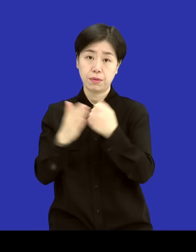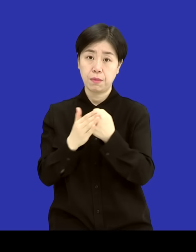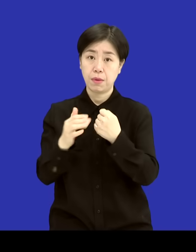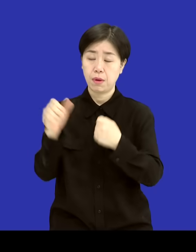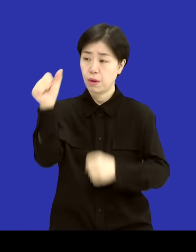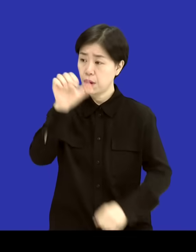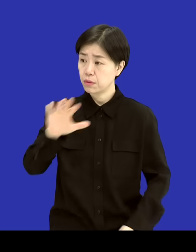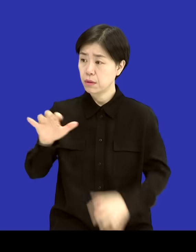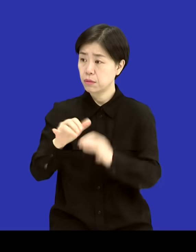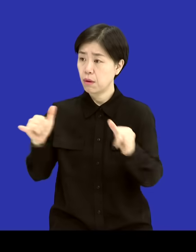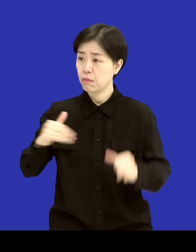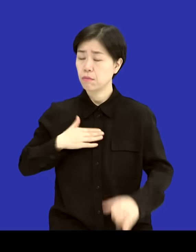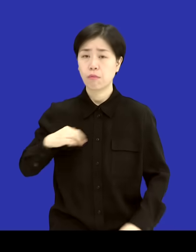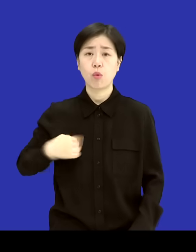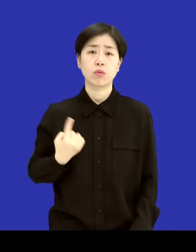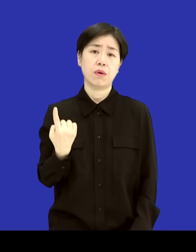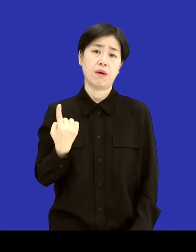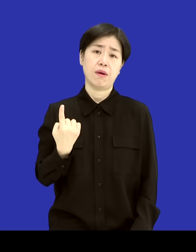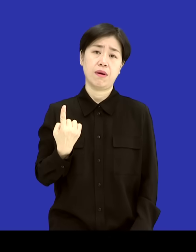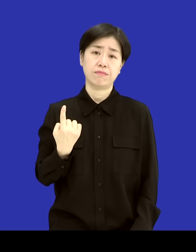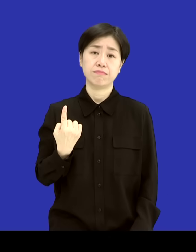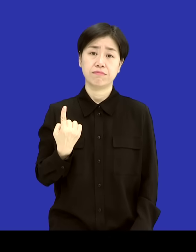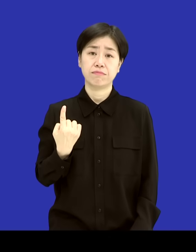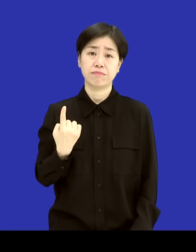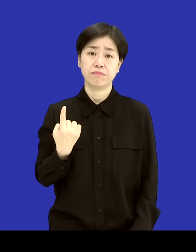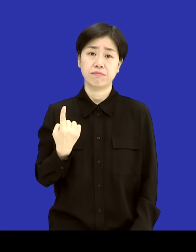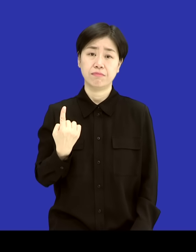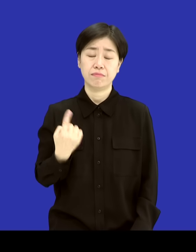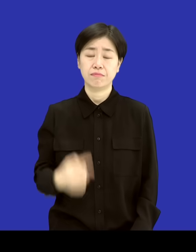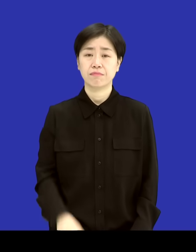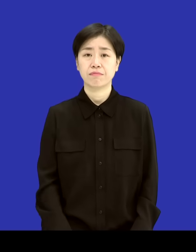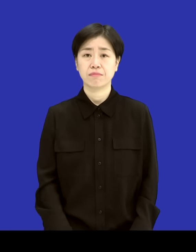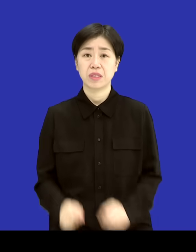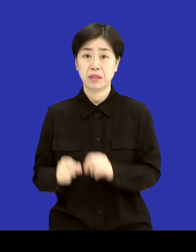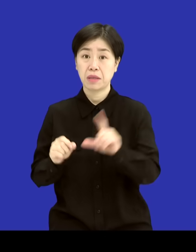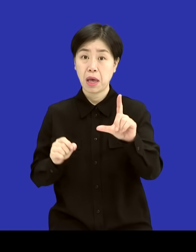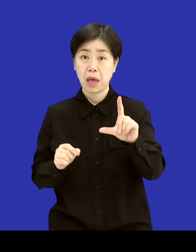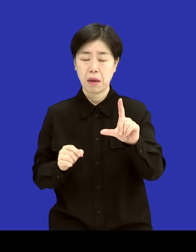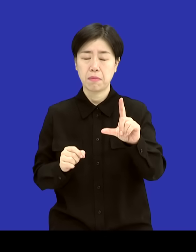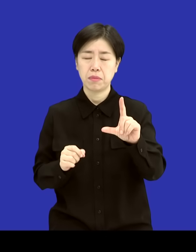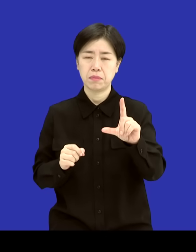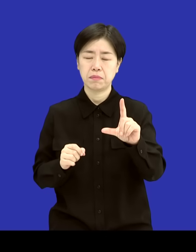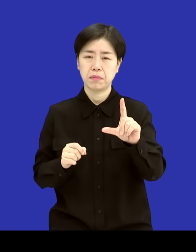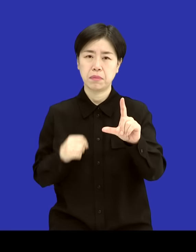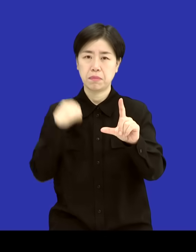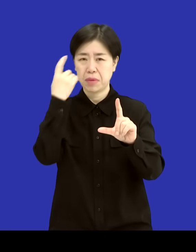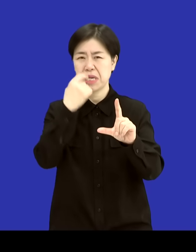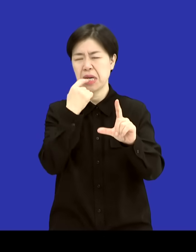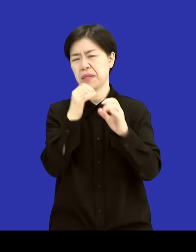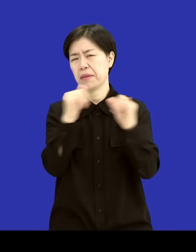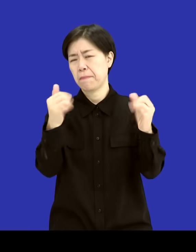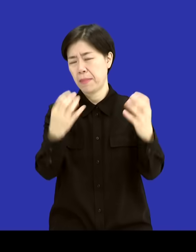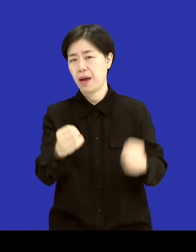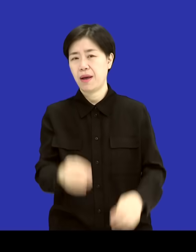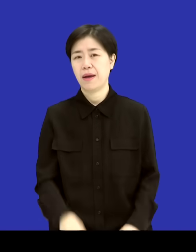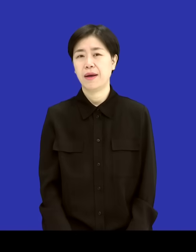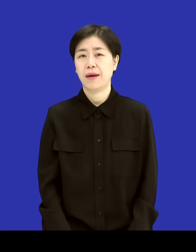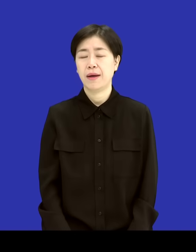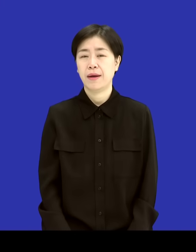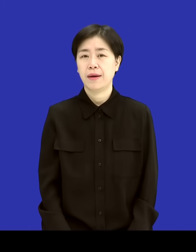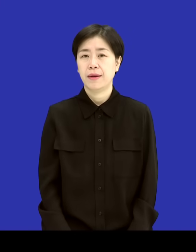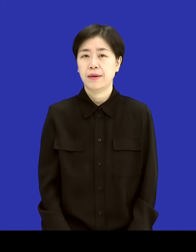없었어요. 동양인들이 없고 네네. 좀 백인 위주의 그런 예, 학교였었습니다. 근데 그때 아무래도